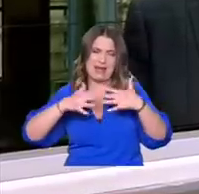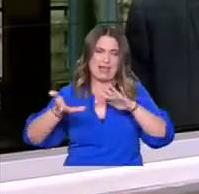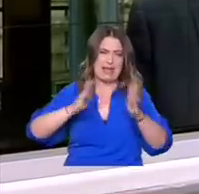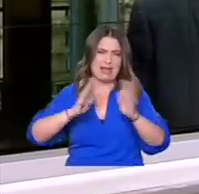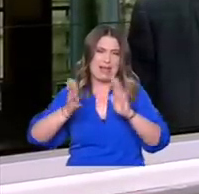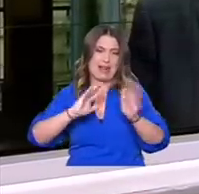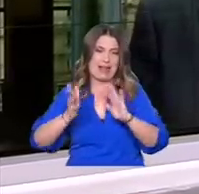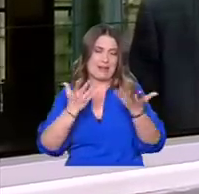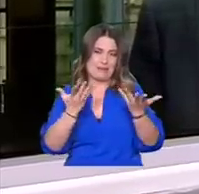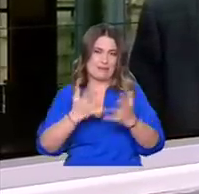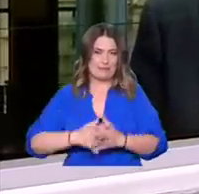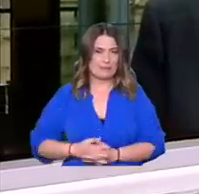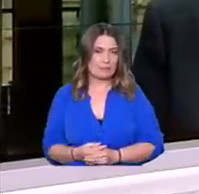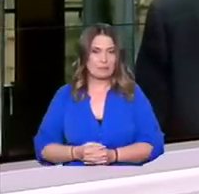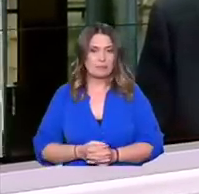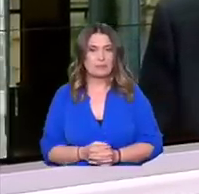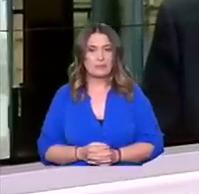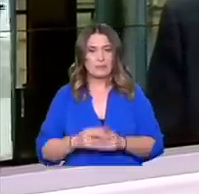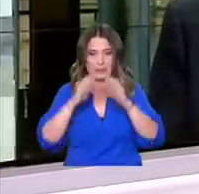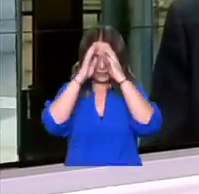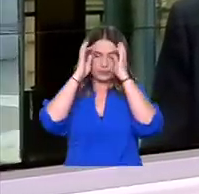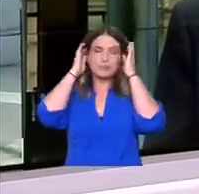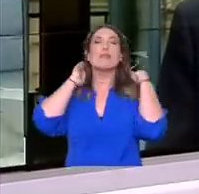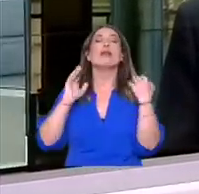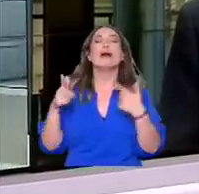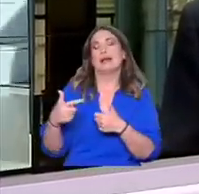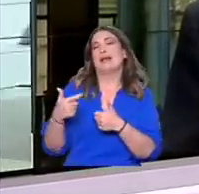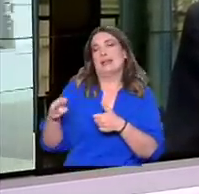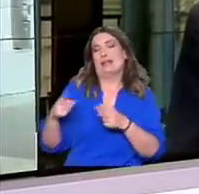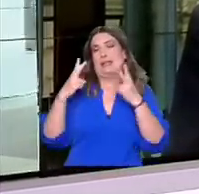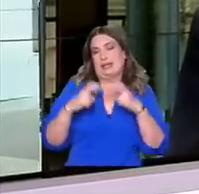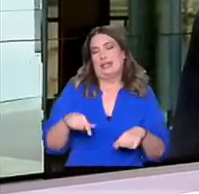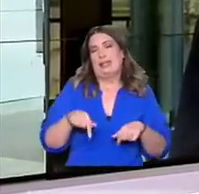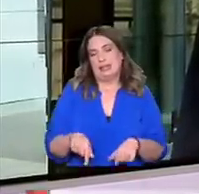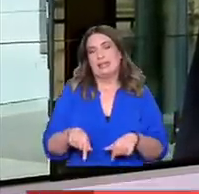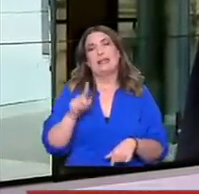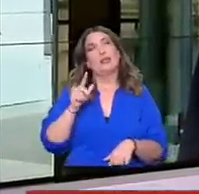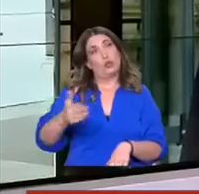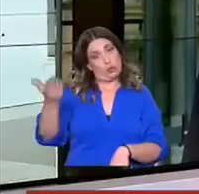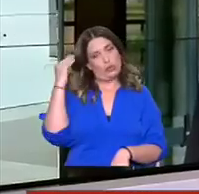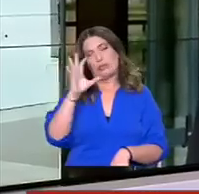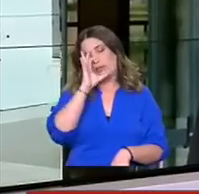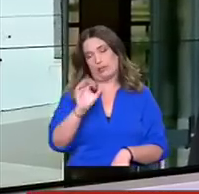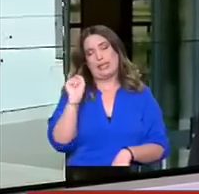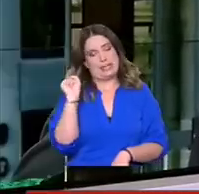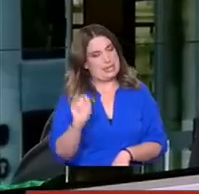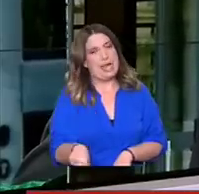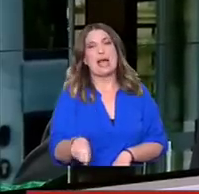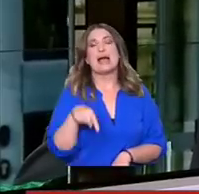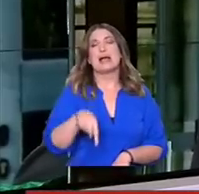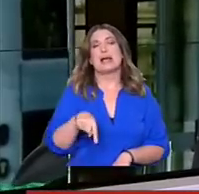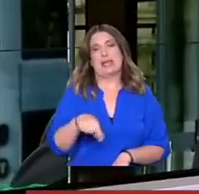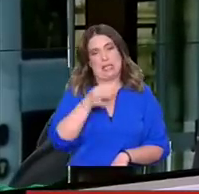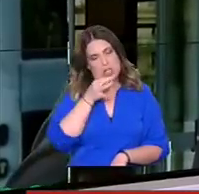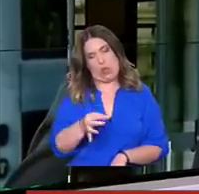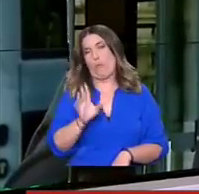Η εκπομπή στην οποία αναφέρεται και ο τηλεοπτικός σταθμός είναι το ΜΕΚΑ και η δική μας εκπομπή εδώ σε εμάς είχε δώσει αυτήν τη συνέντευξη η κυρία Καρατζά και όντως είχε πει αυτά τα